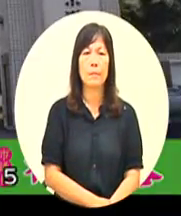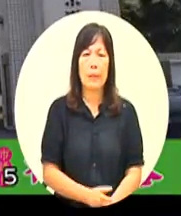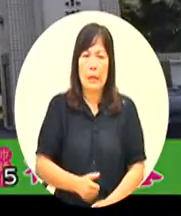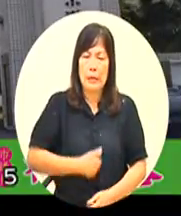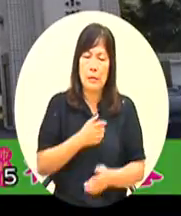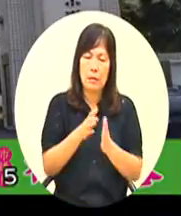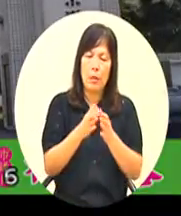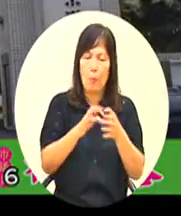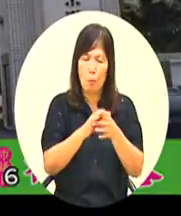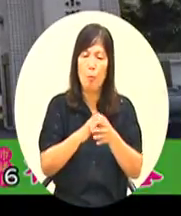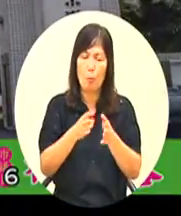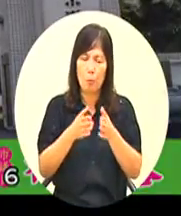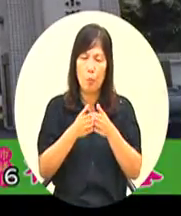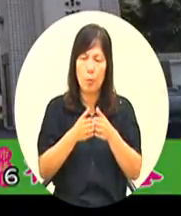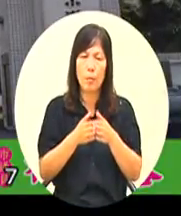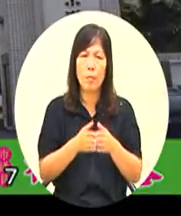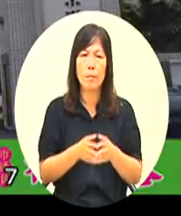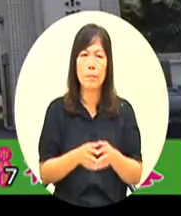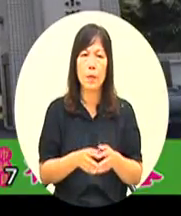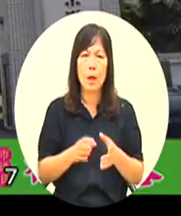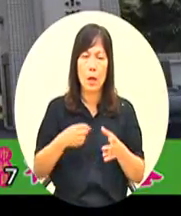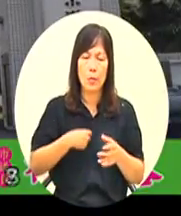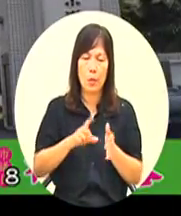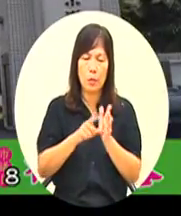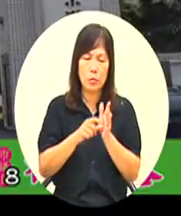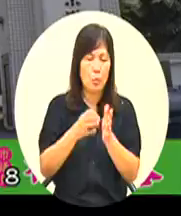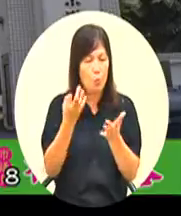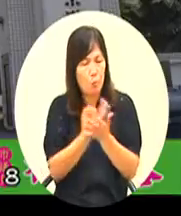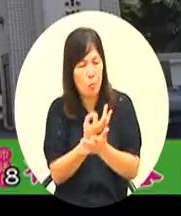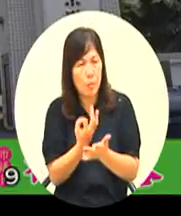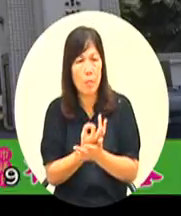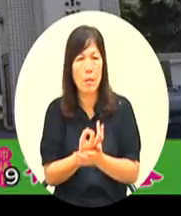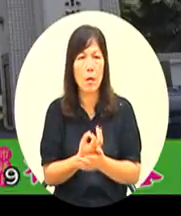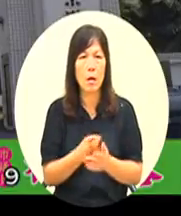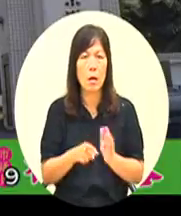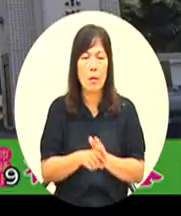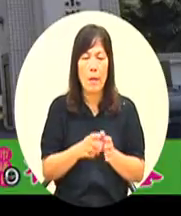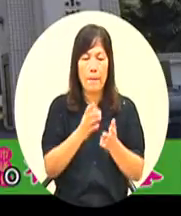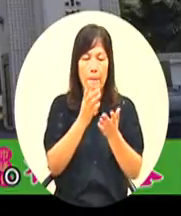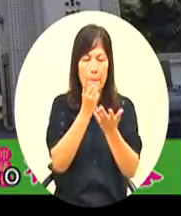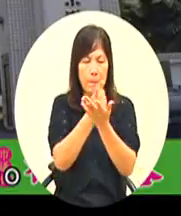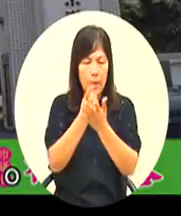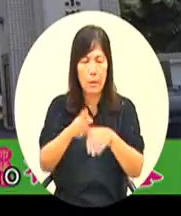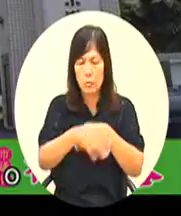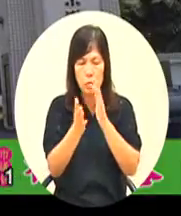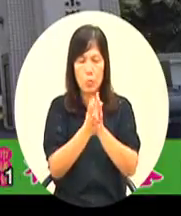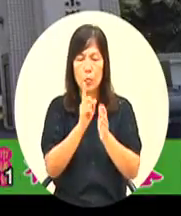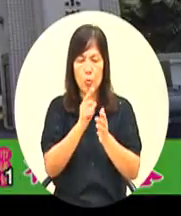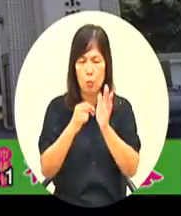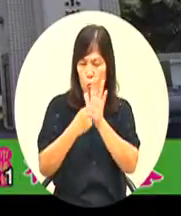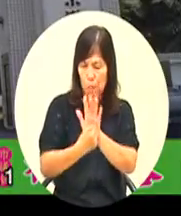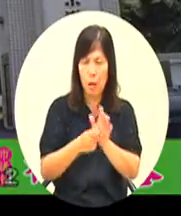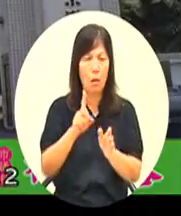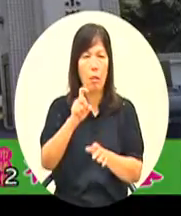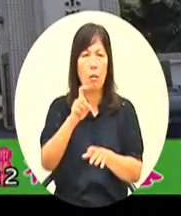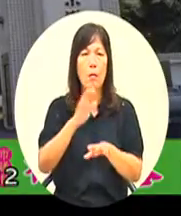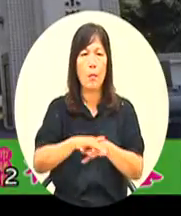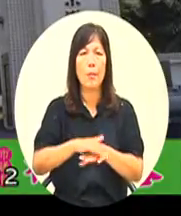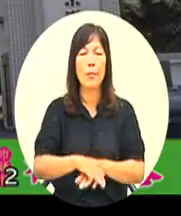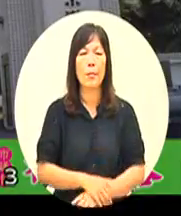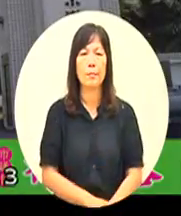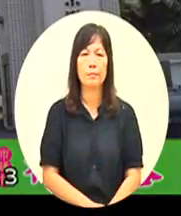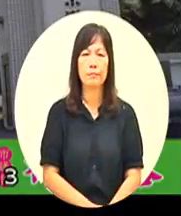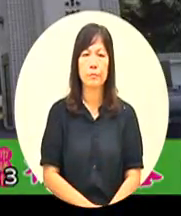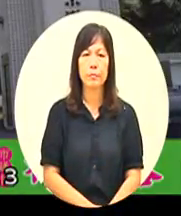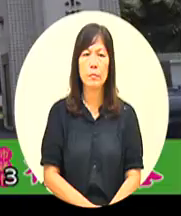我们去关心，但是因为我时间的不允许，那我也没有办法一一的来呈现。但是今